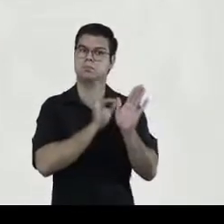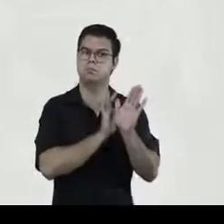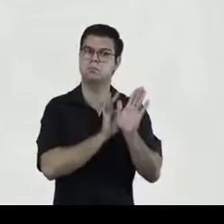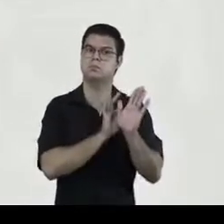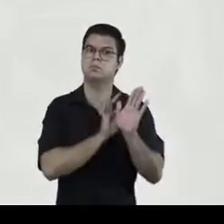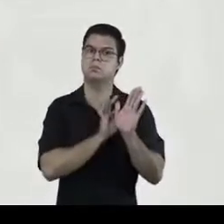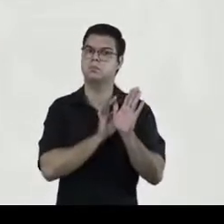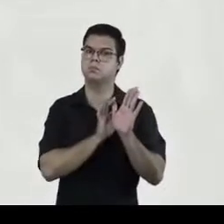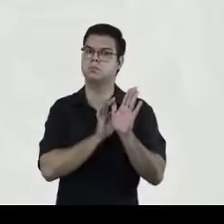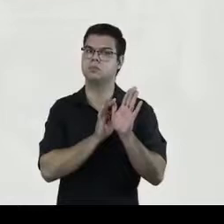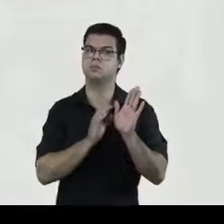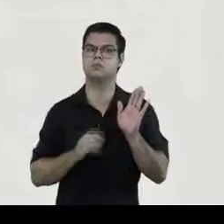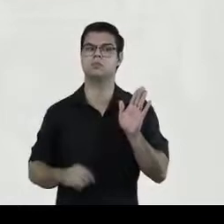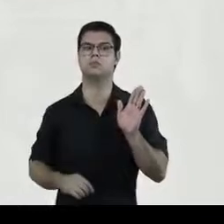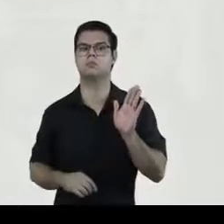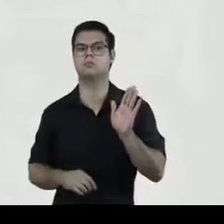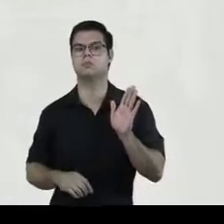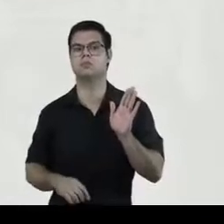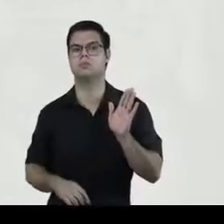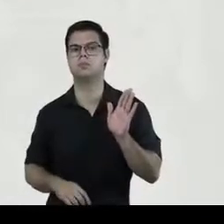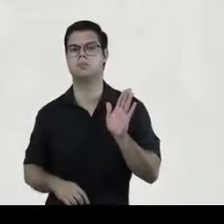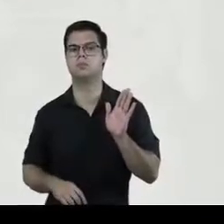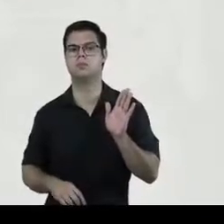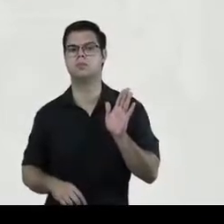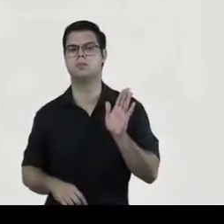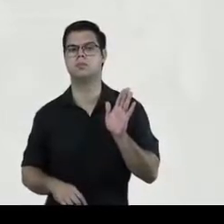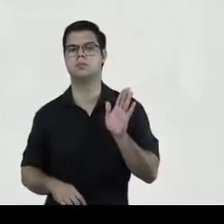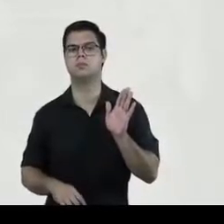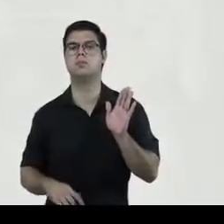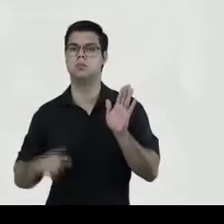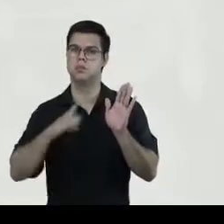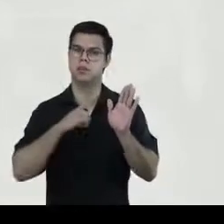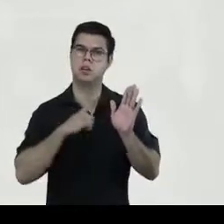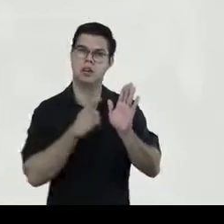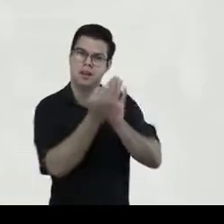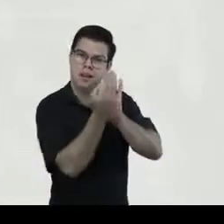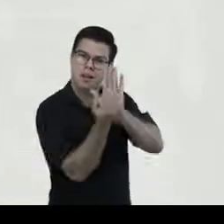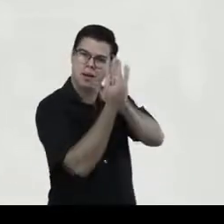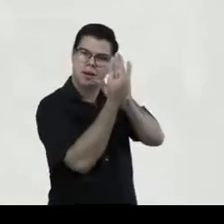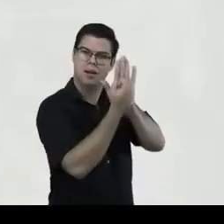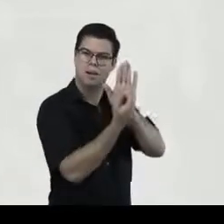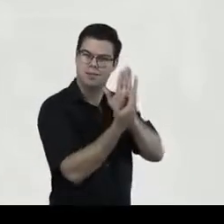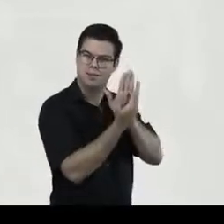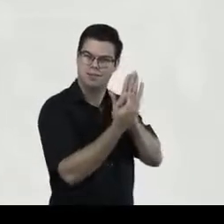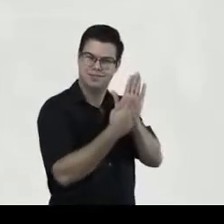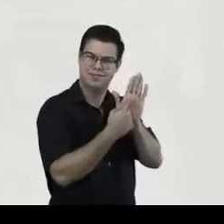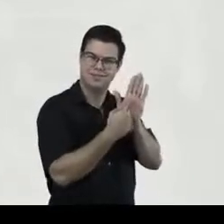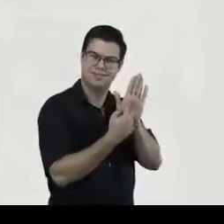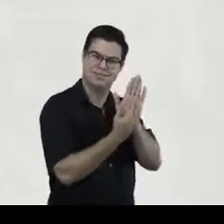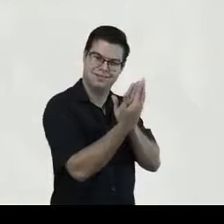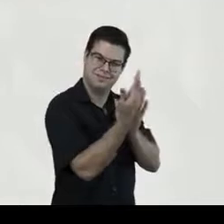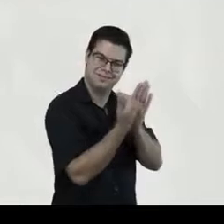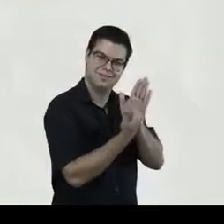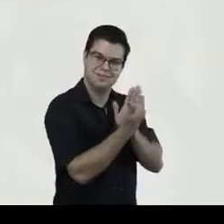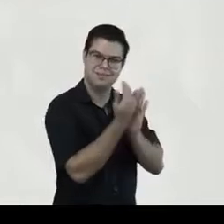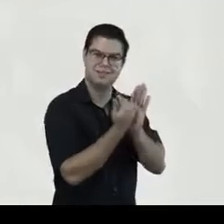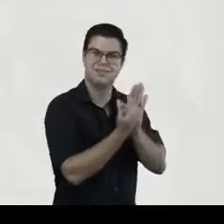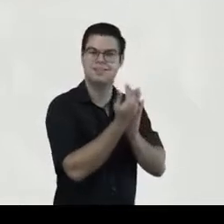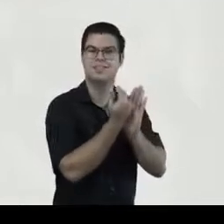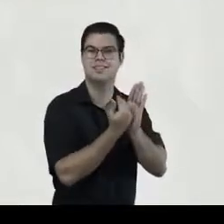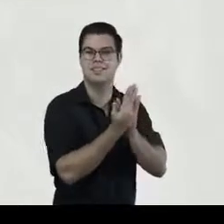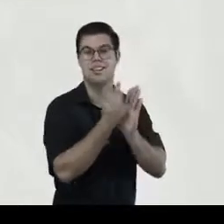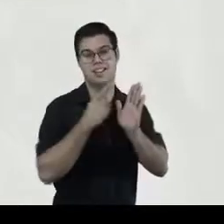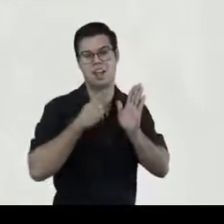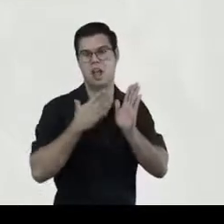ce filigrane dans tous les exemplaires de 1455 et 1556.